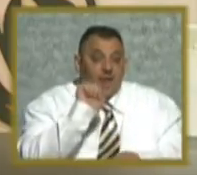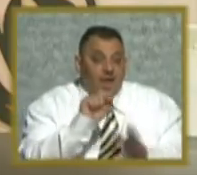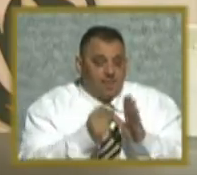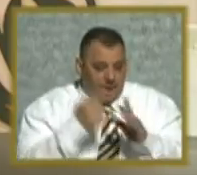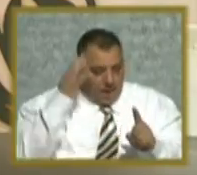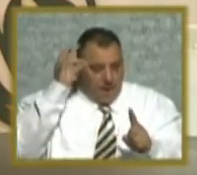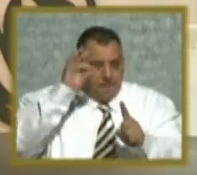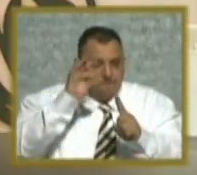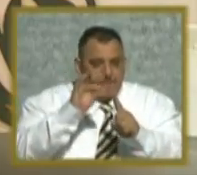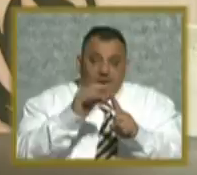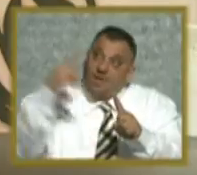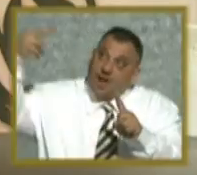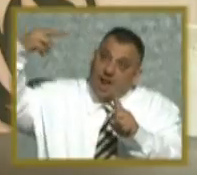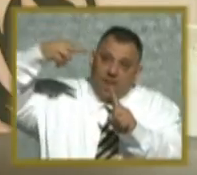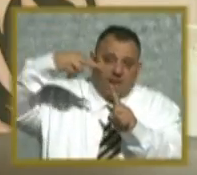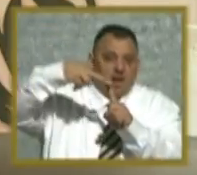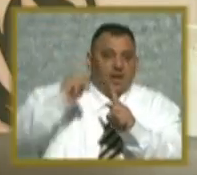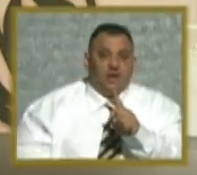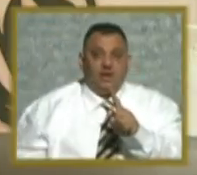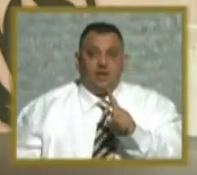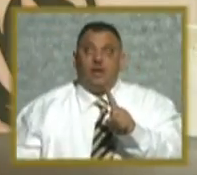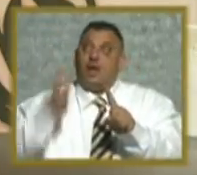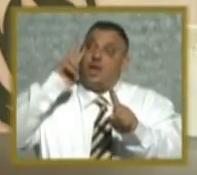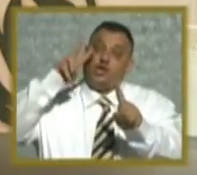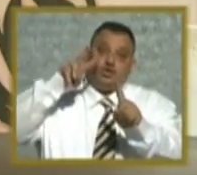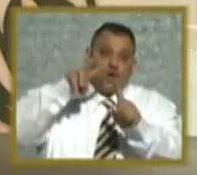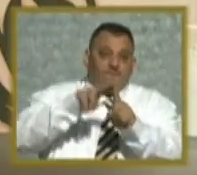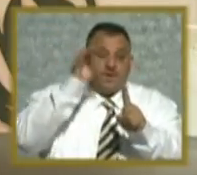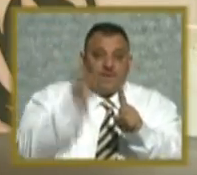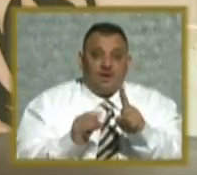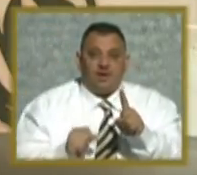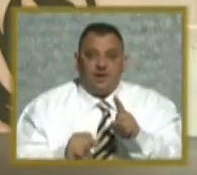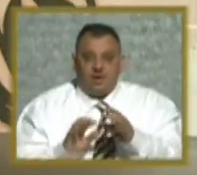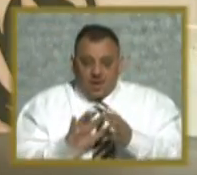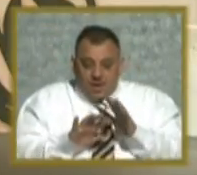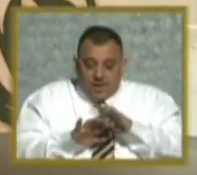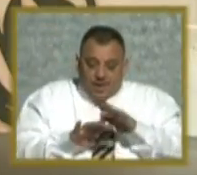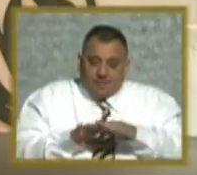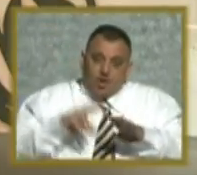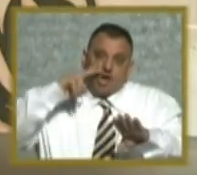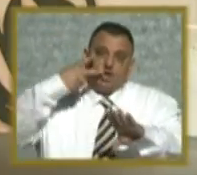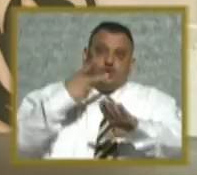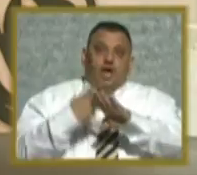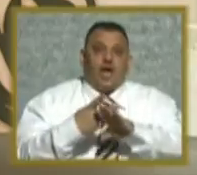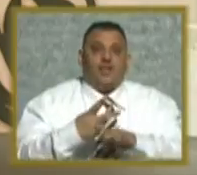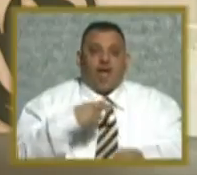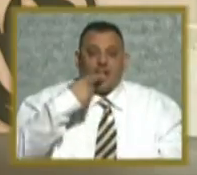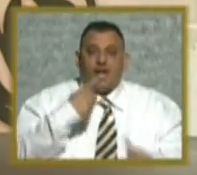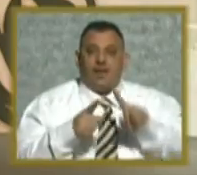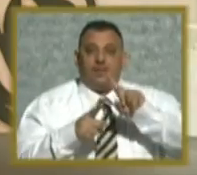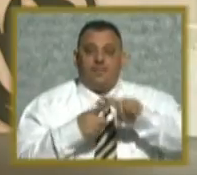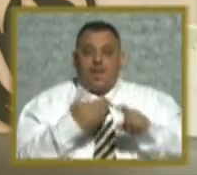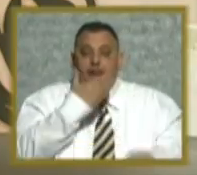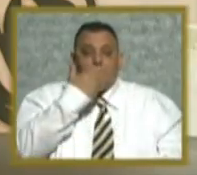الله تعالى مطلع عليه، وأن الله ناظر إليه، وأن هذه الأنامل ستأتي يوم القيامة تشهد يوم يختم